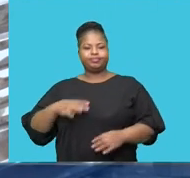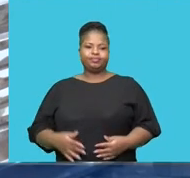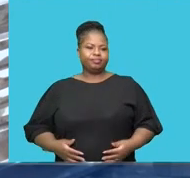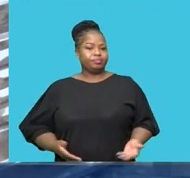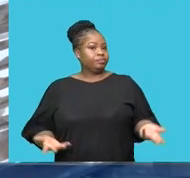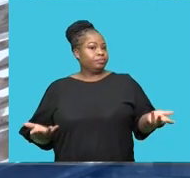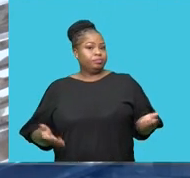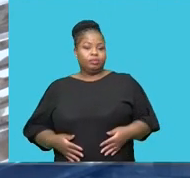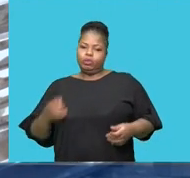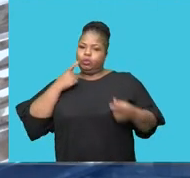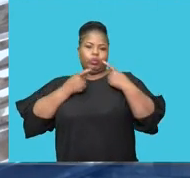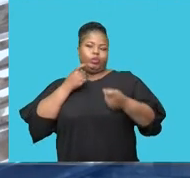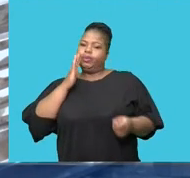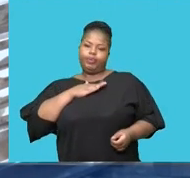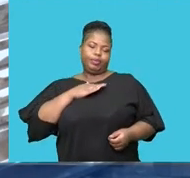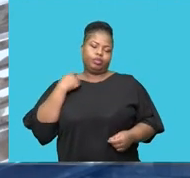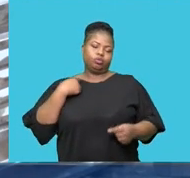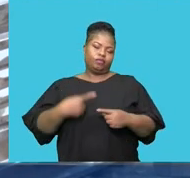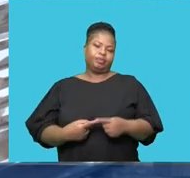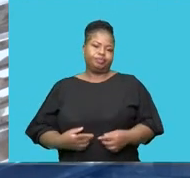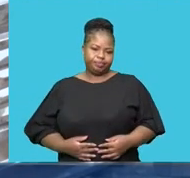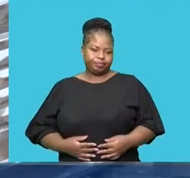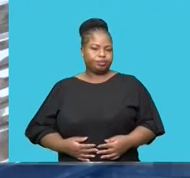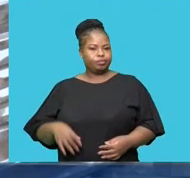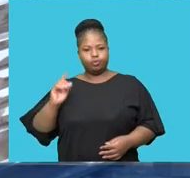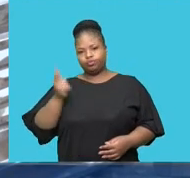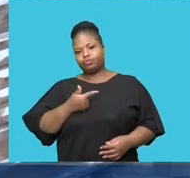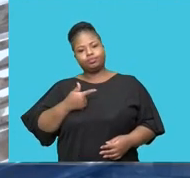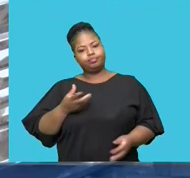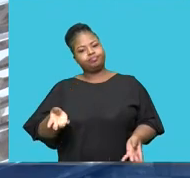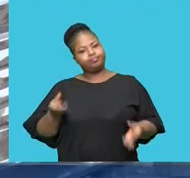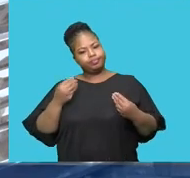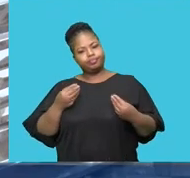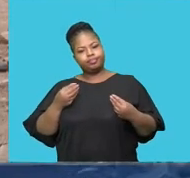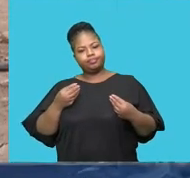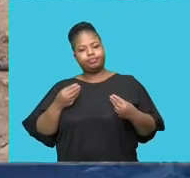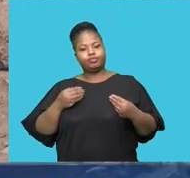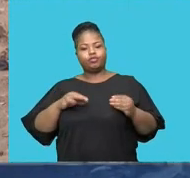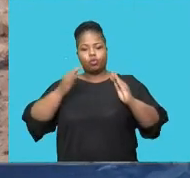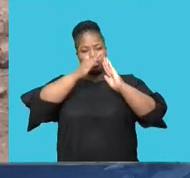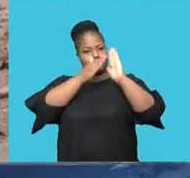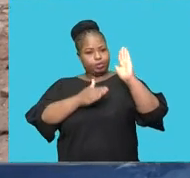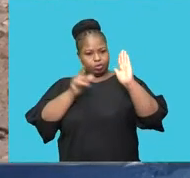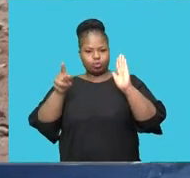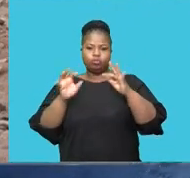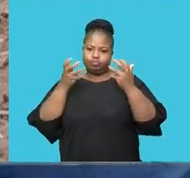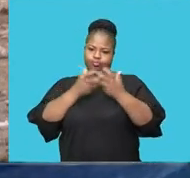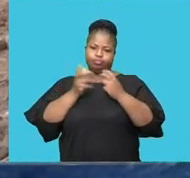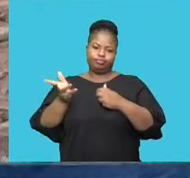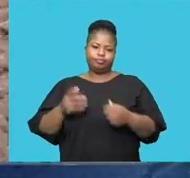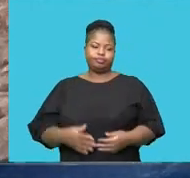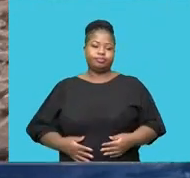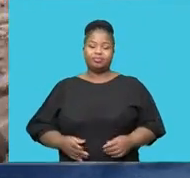and Snama complain when cook so far. So Wongumundu told the material which is low, very I deserve.